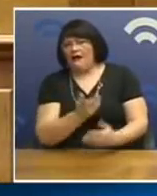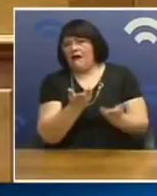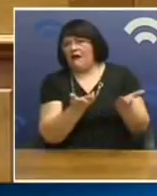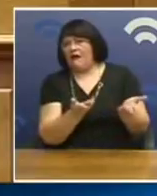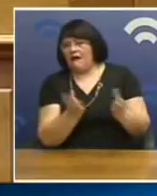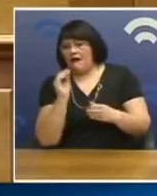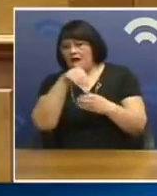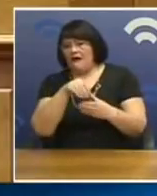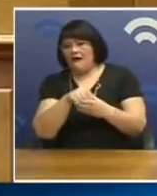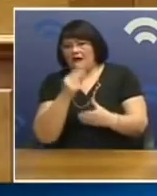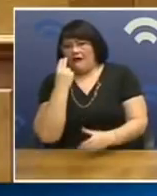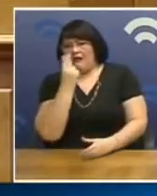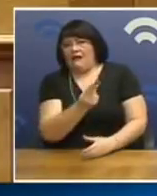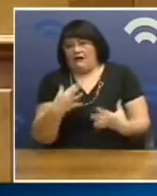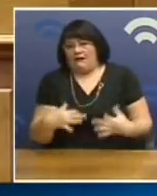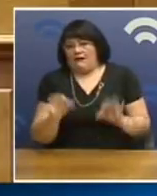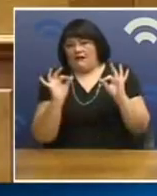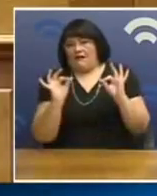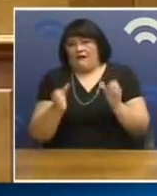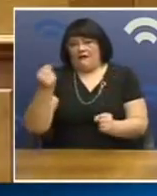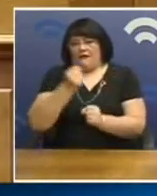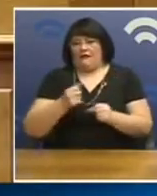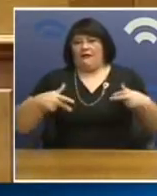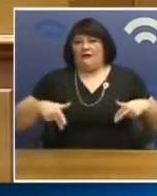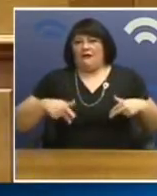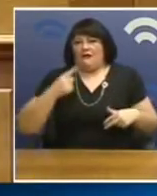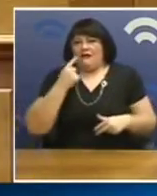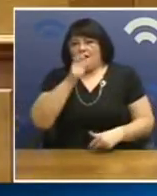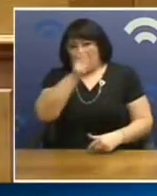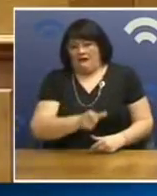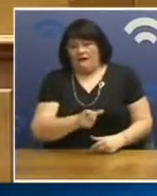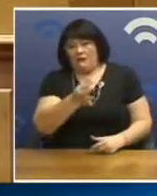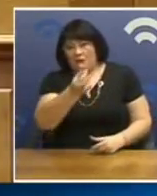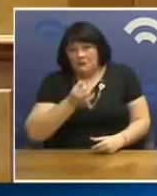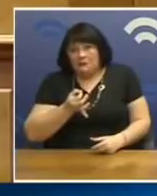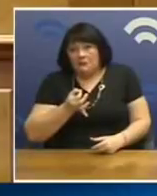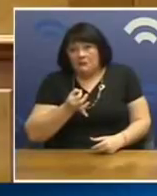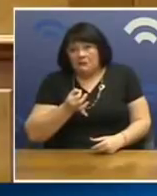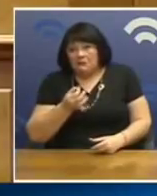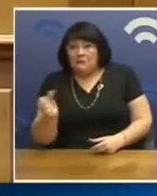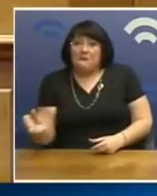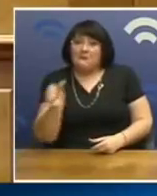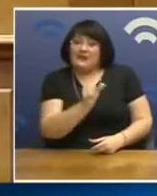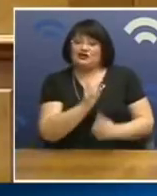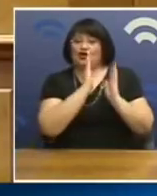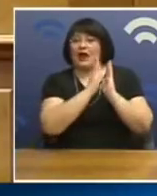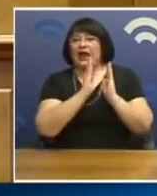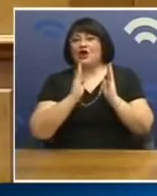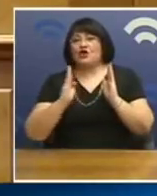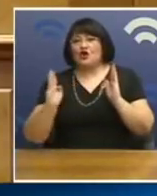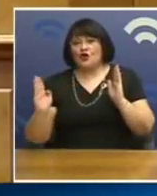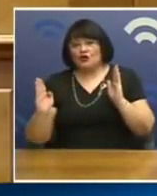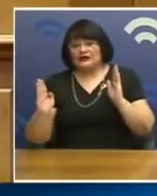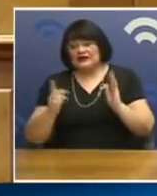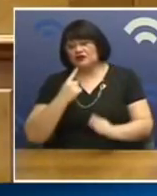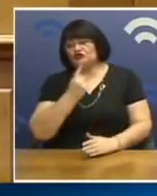το καλημέρα της διακυβέρνησής σας. Αν αυτό εσείς εννοείτε λέγοντας επιστροφή στην κανονικότητα, σας λέω